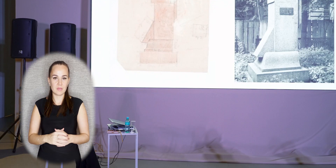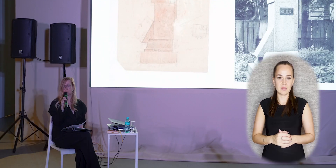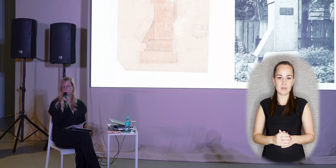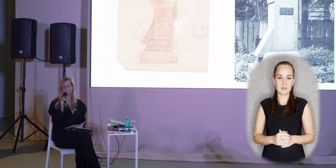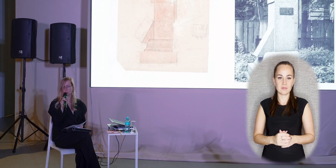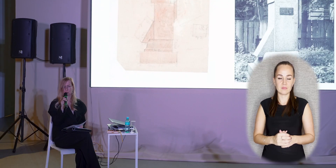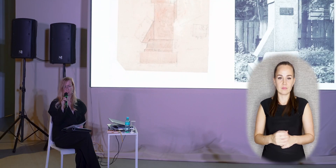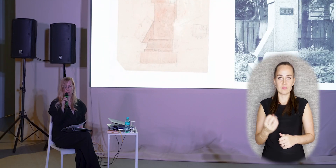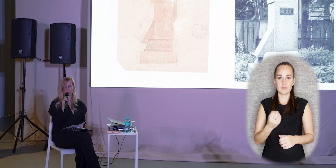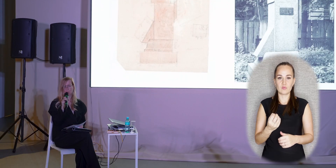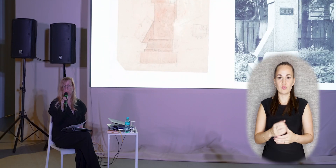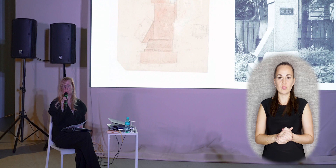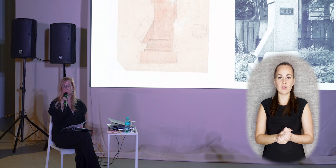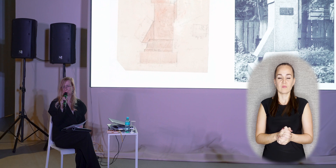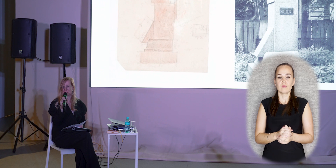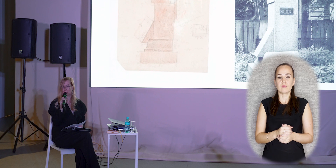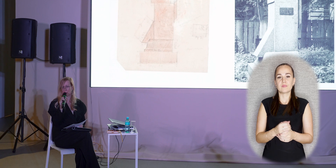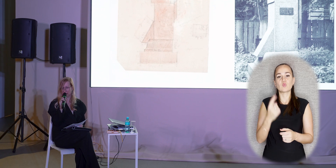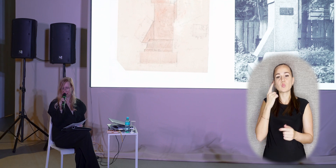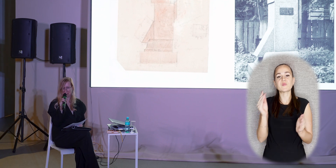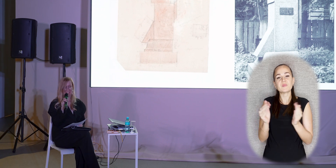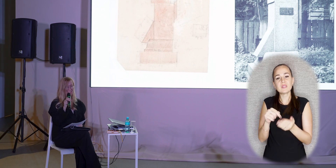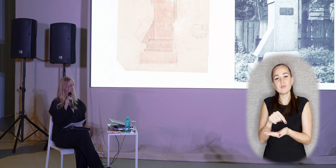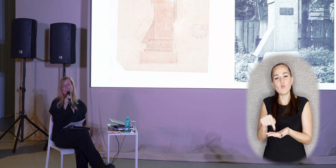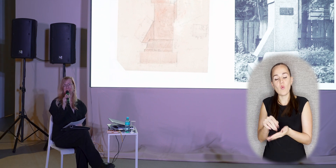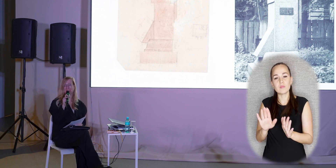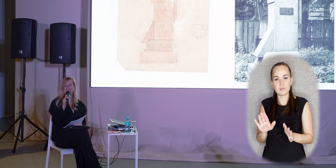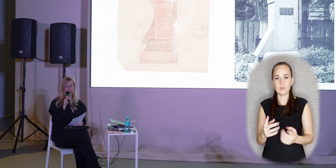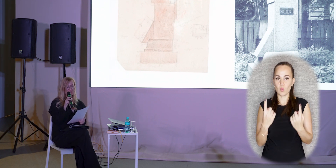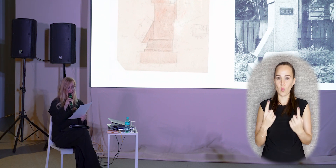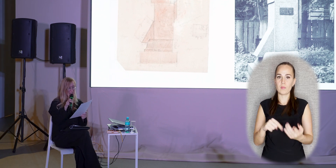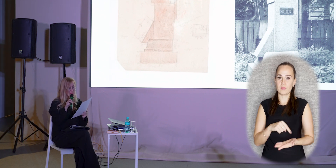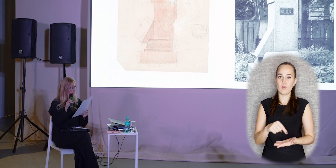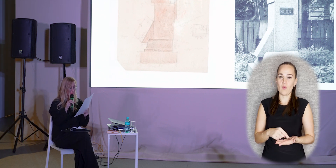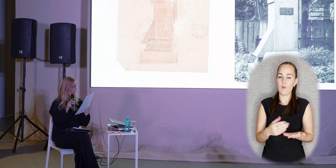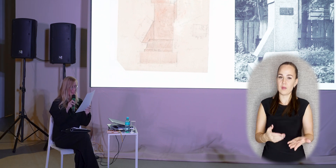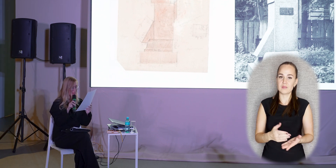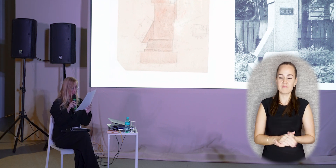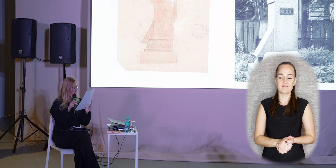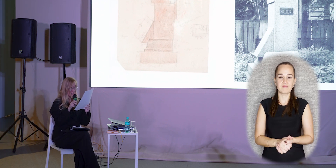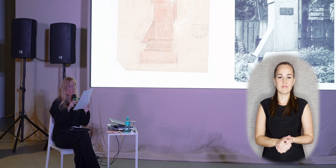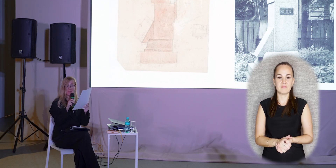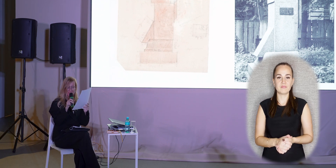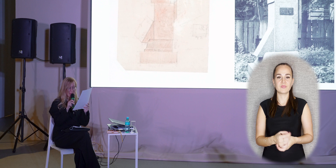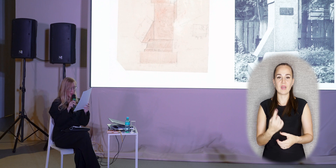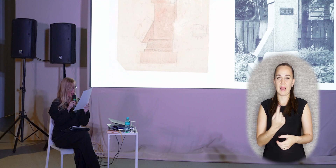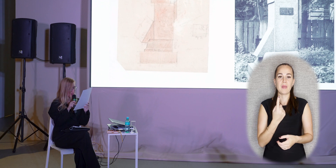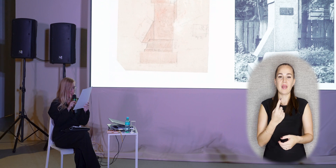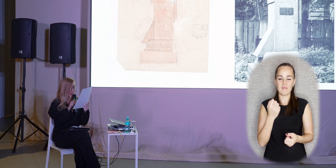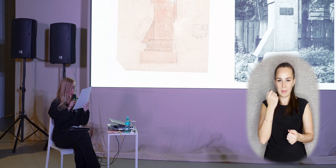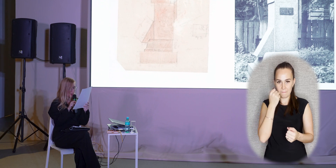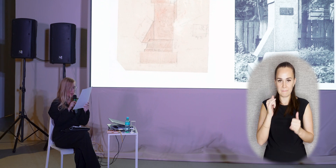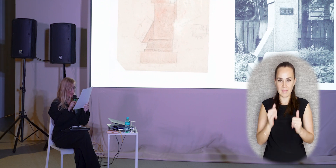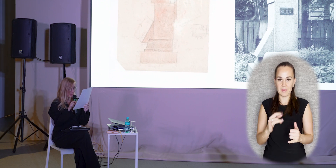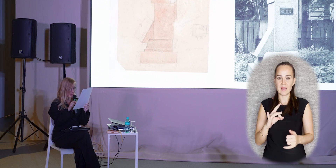сложно так говорить, вдруг еще где-нибудь в каком-нибудь небольшом городе, где-нибудь в мире стоит памятник Рентгена, а мы не знаем, но один из первых точно.